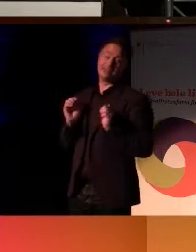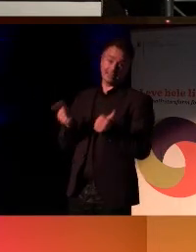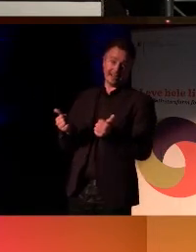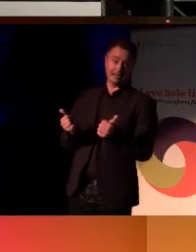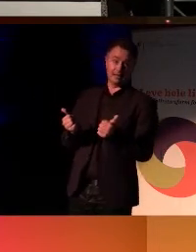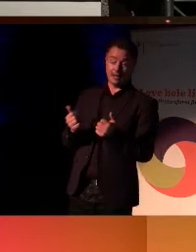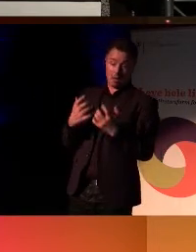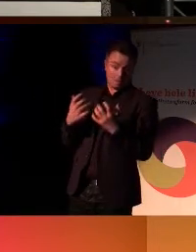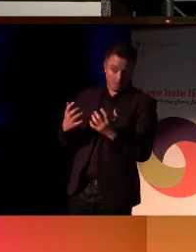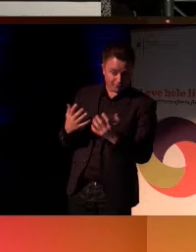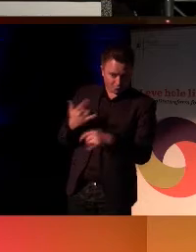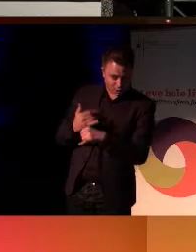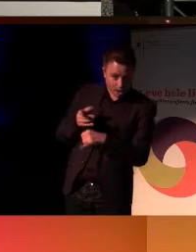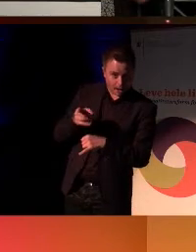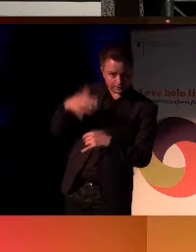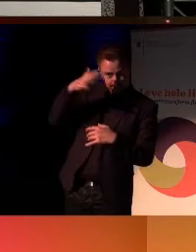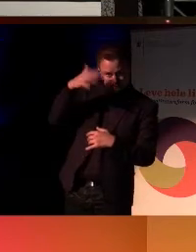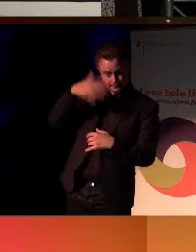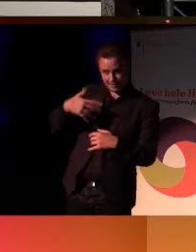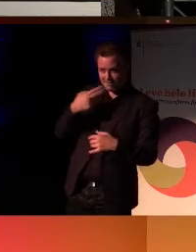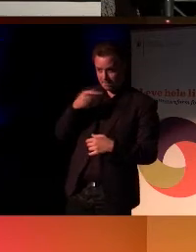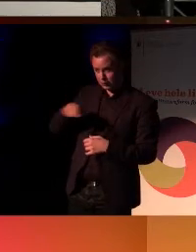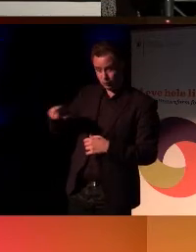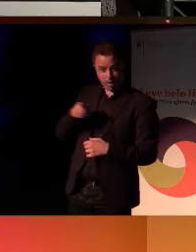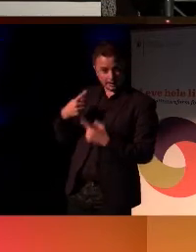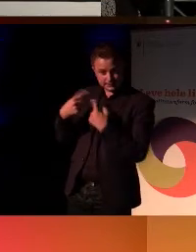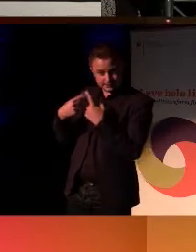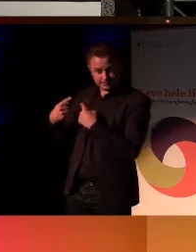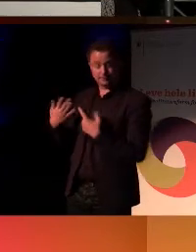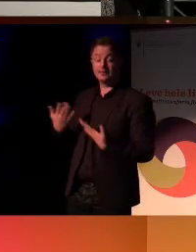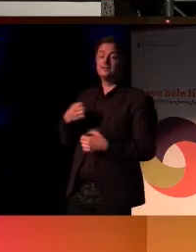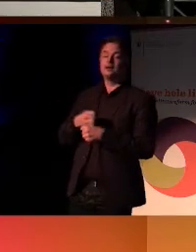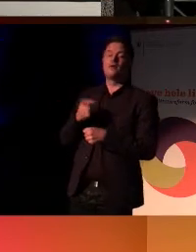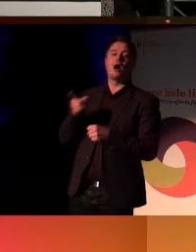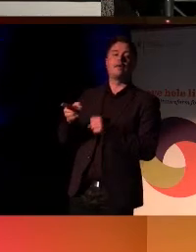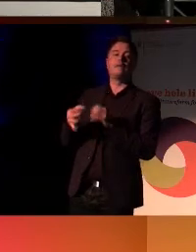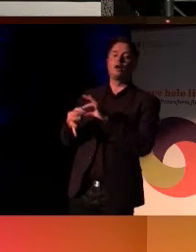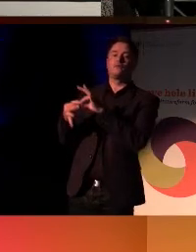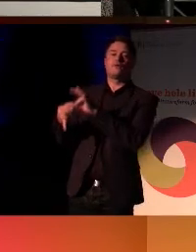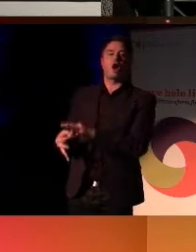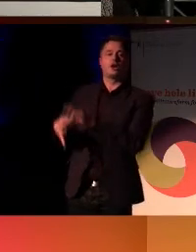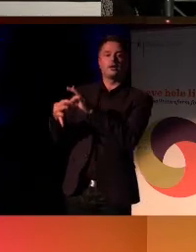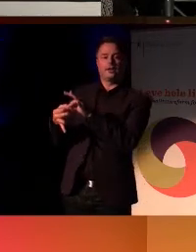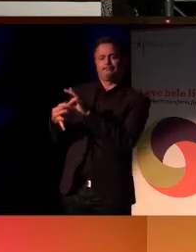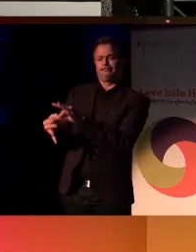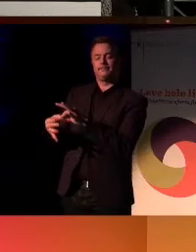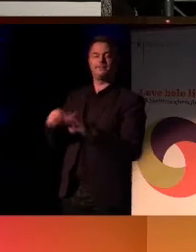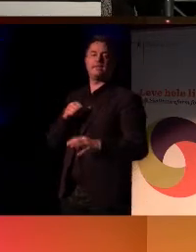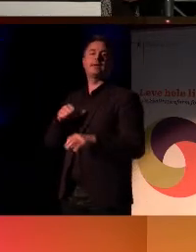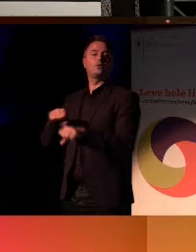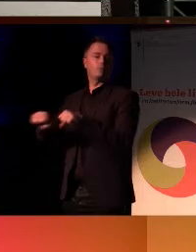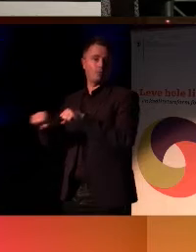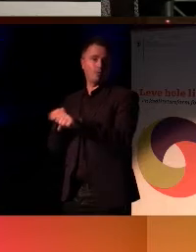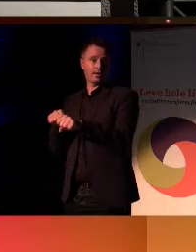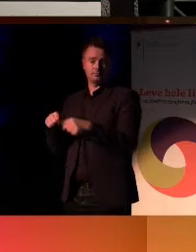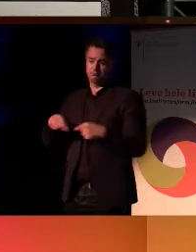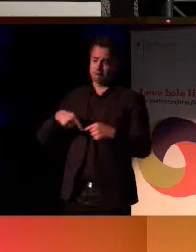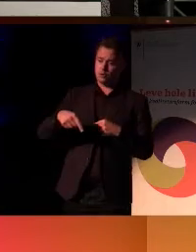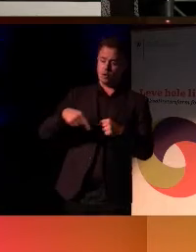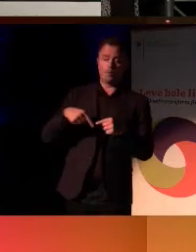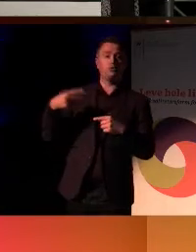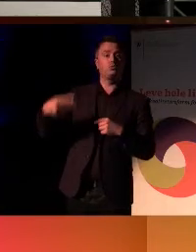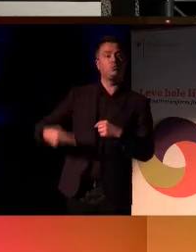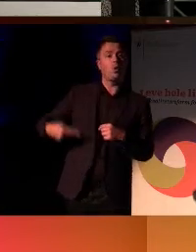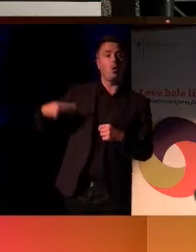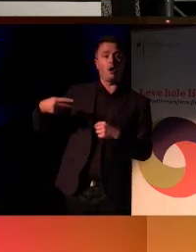han hadde noen runder med seg selv, eller hvem han snakket med, men han forankret I hvert fall dette her veldig godt I egen kommune. Og i løpet av en